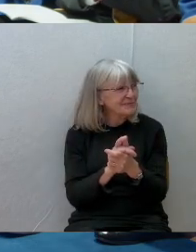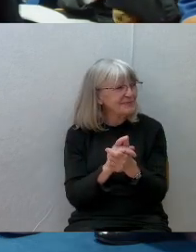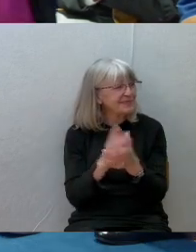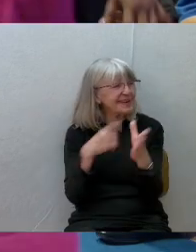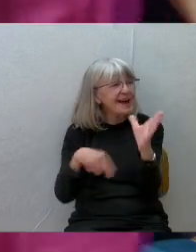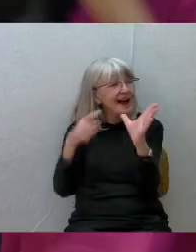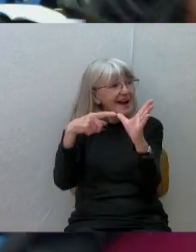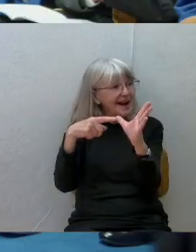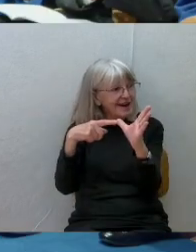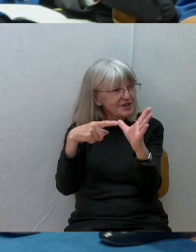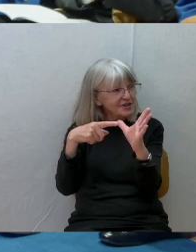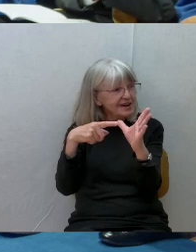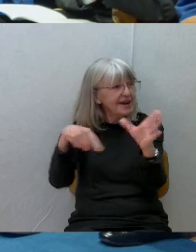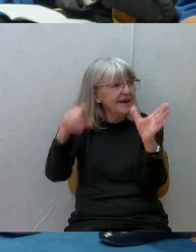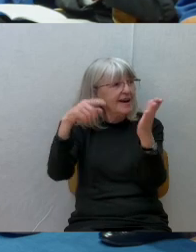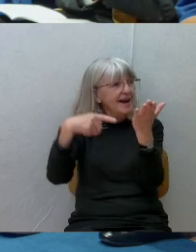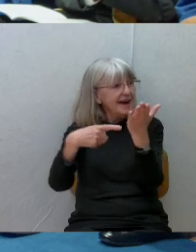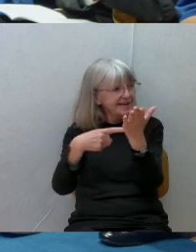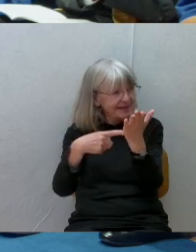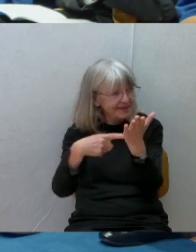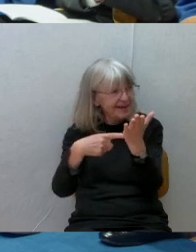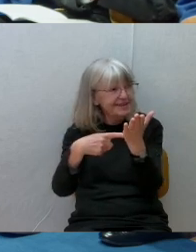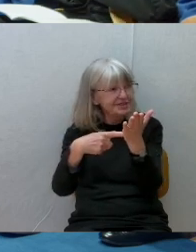Archana Taralakshmi.